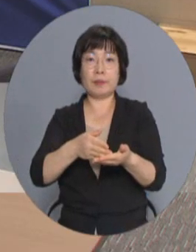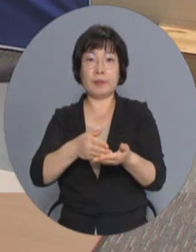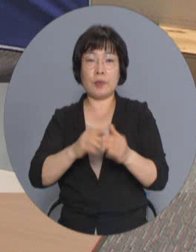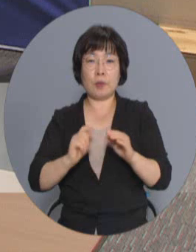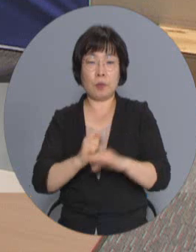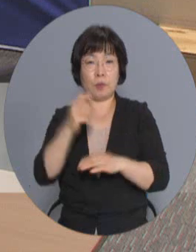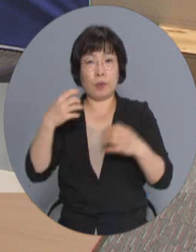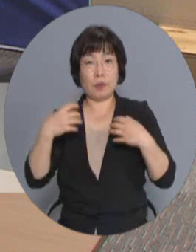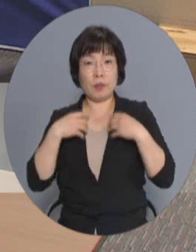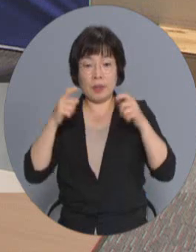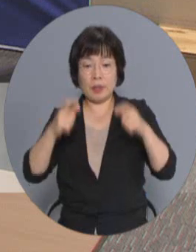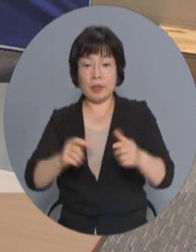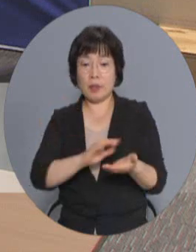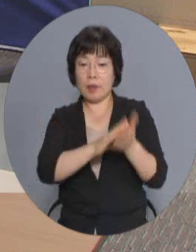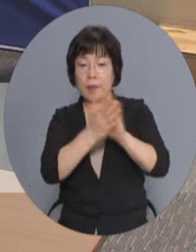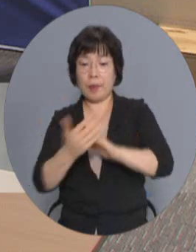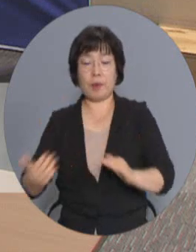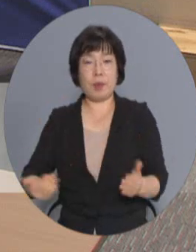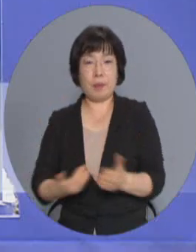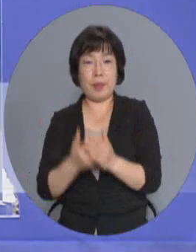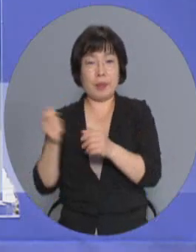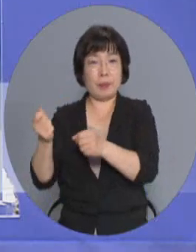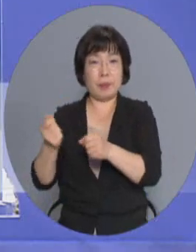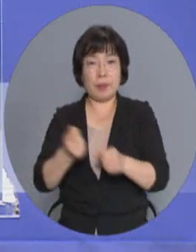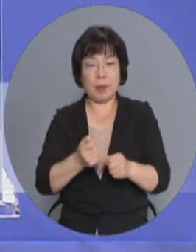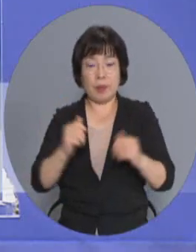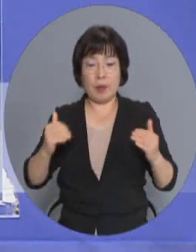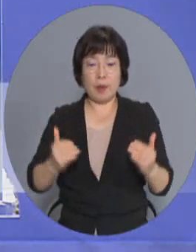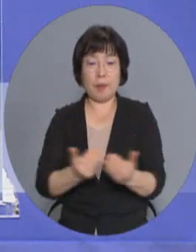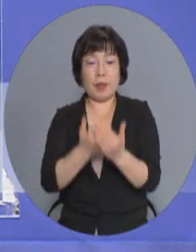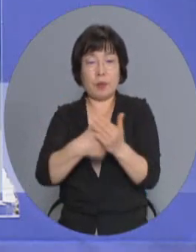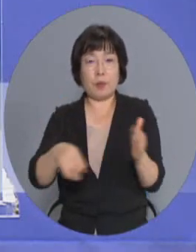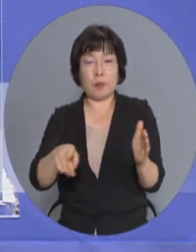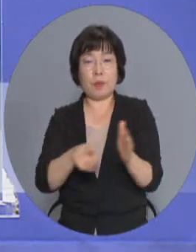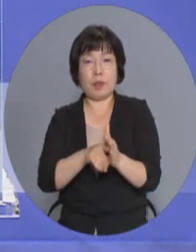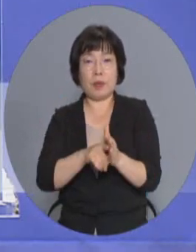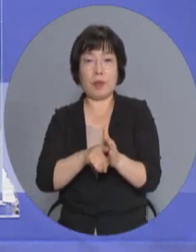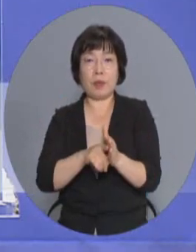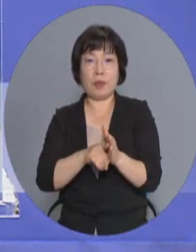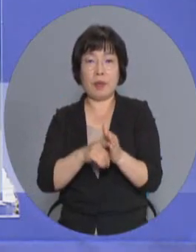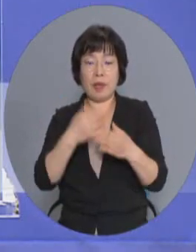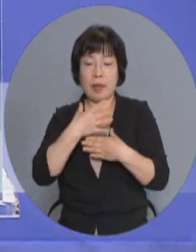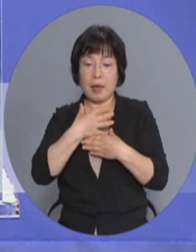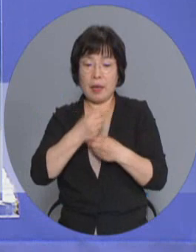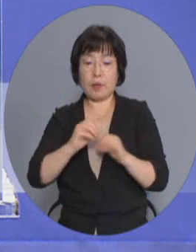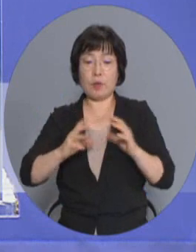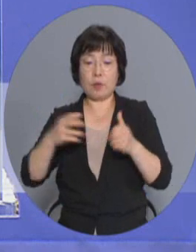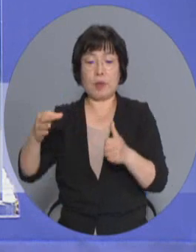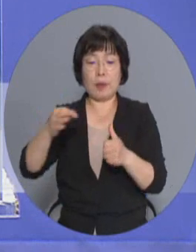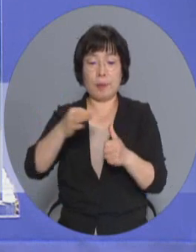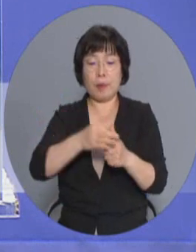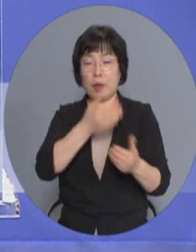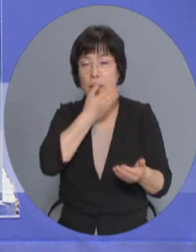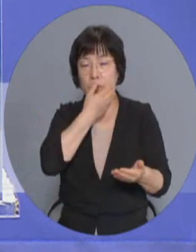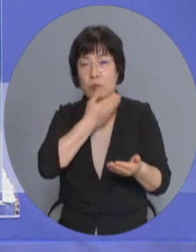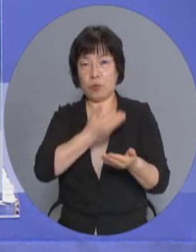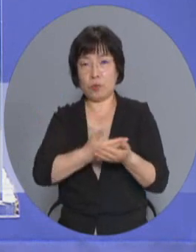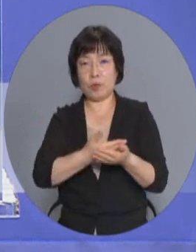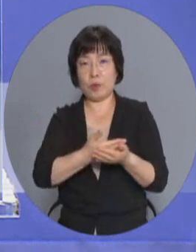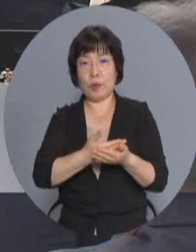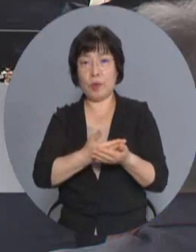고는 지역의 변화와 발전을 견인하는 성장동력을 확보하기 위해서는 안정적인 국비 확보가